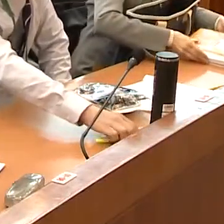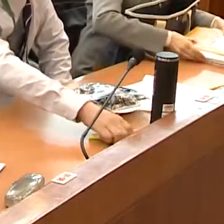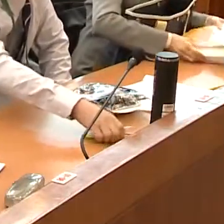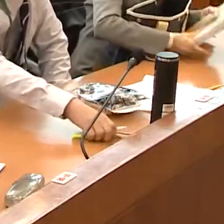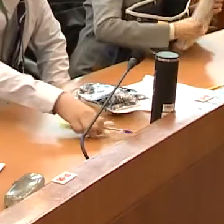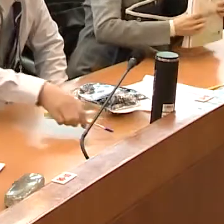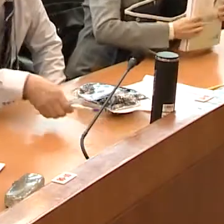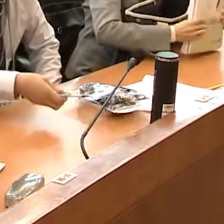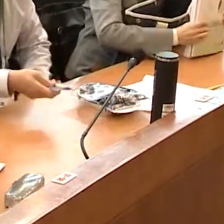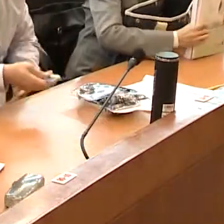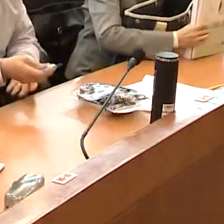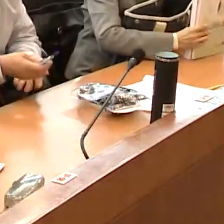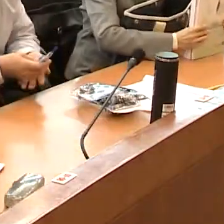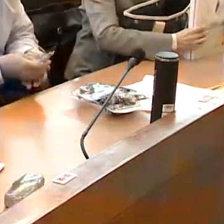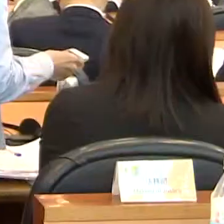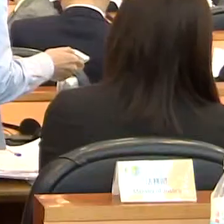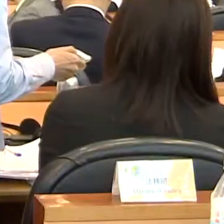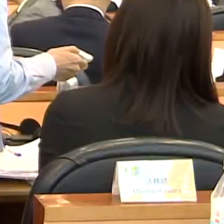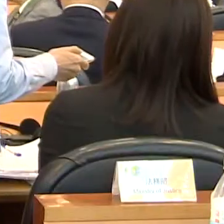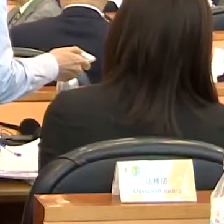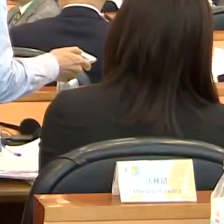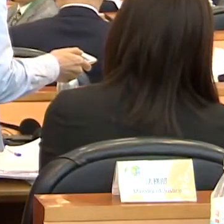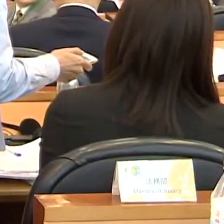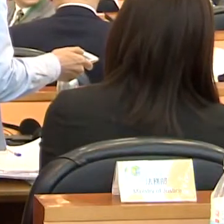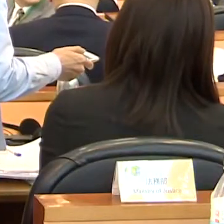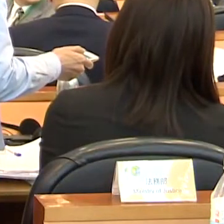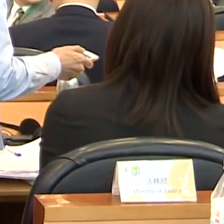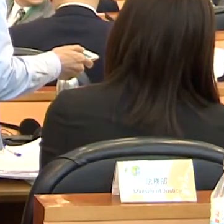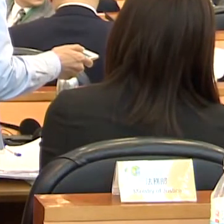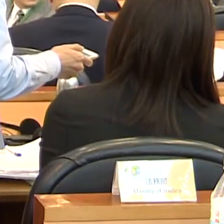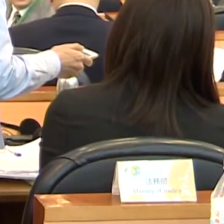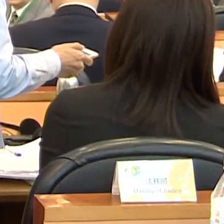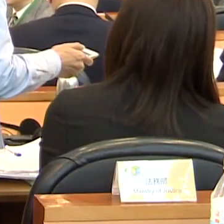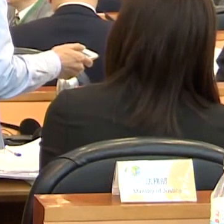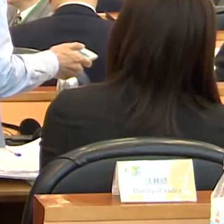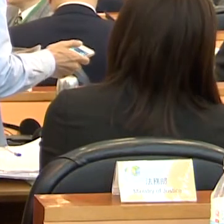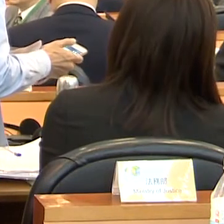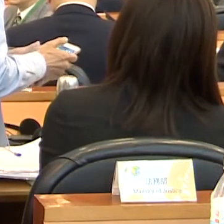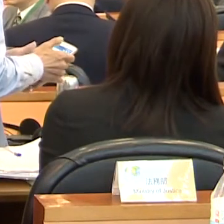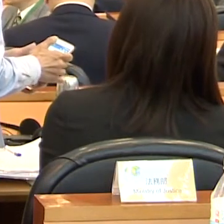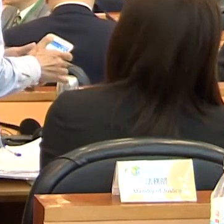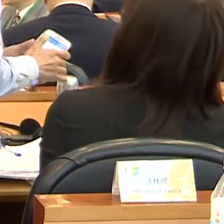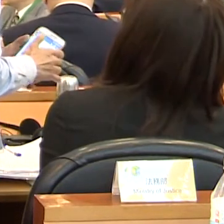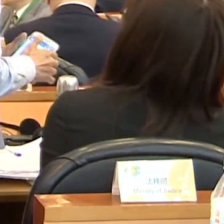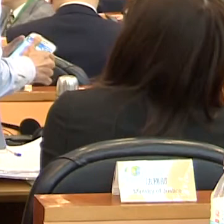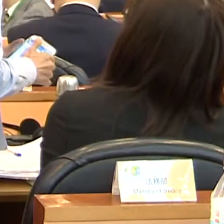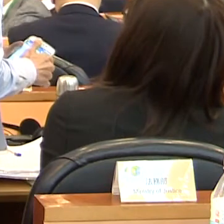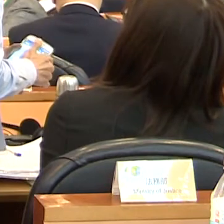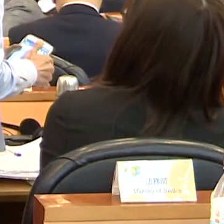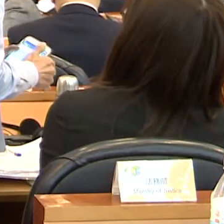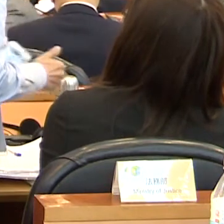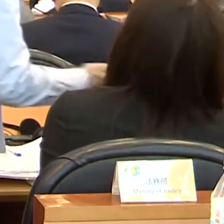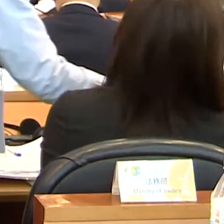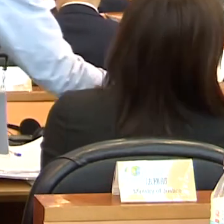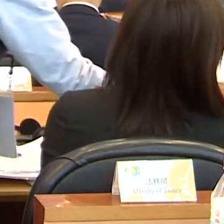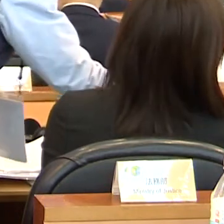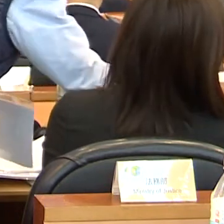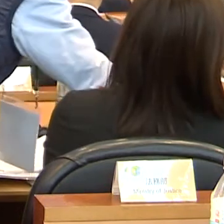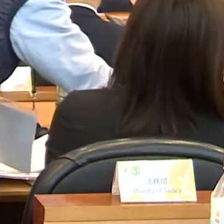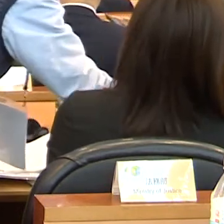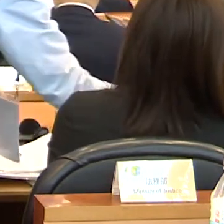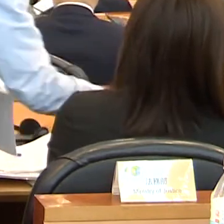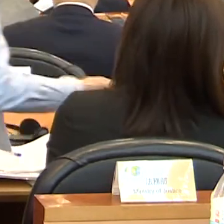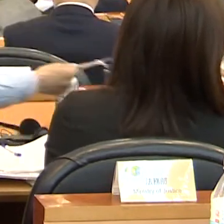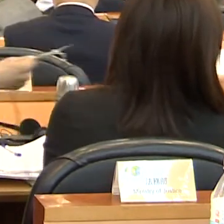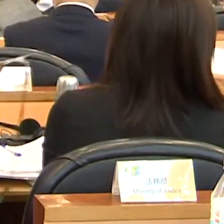没有一些的一个受训的部分？然后无国籍的部分能不能取得国籍？内政部